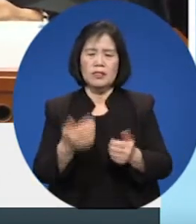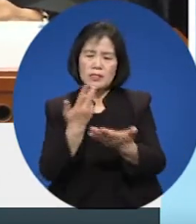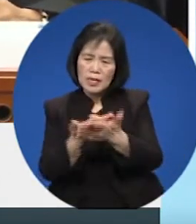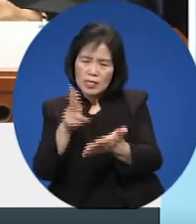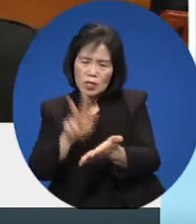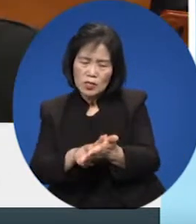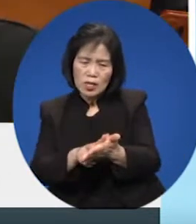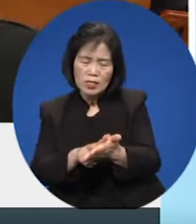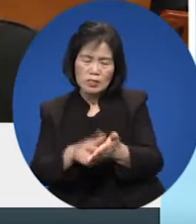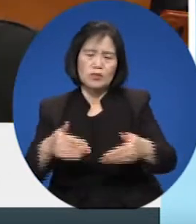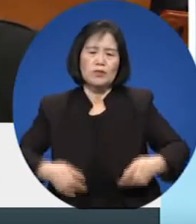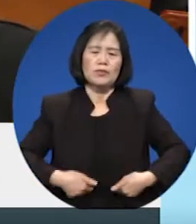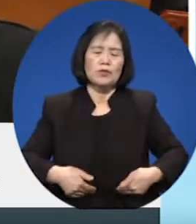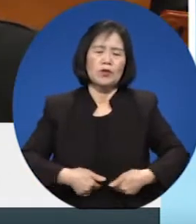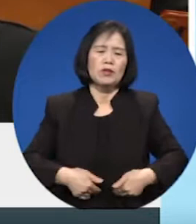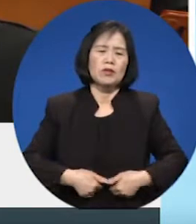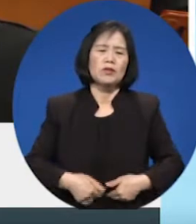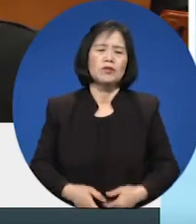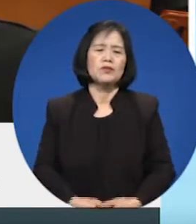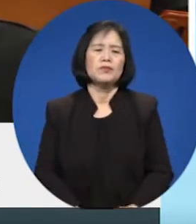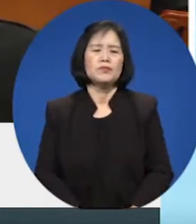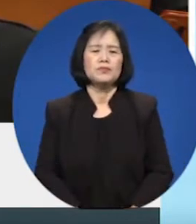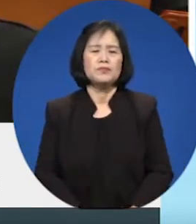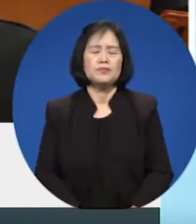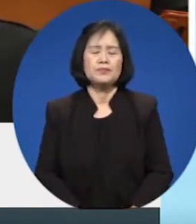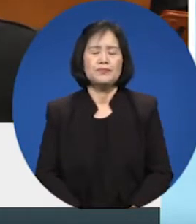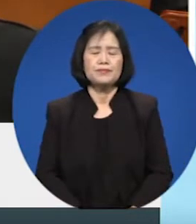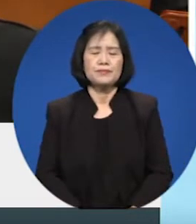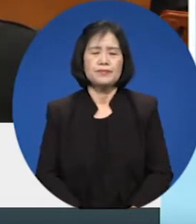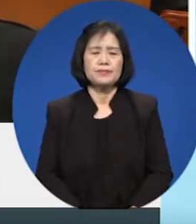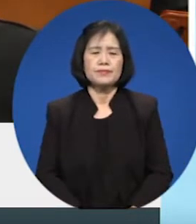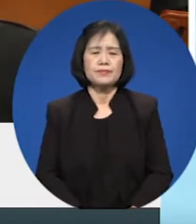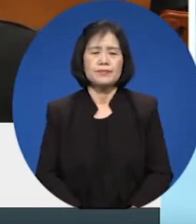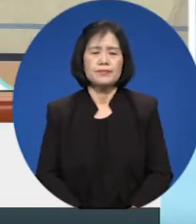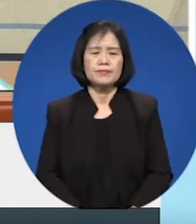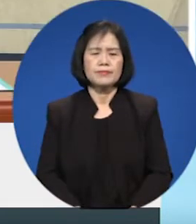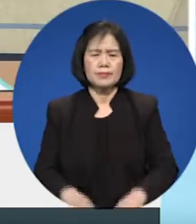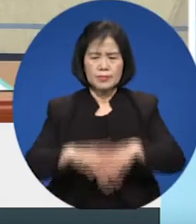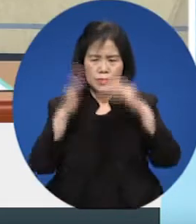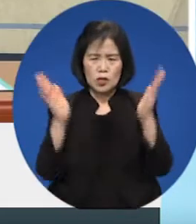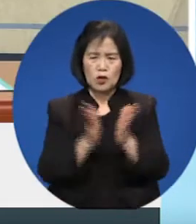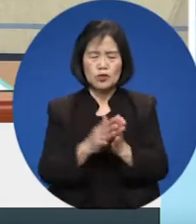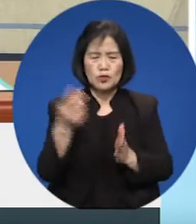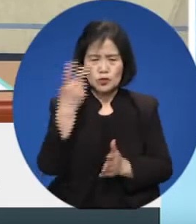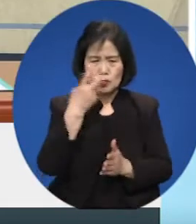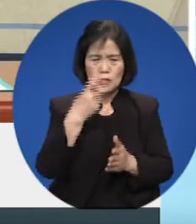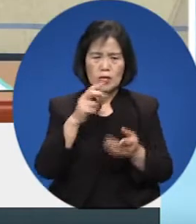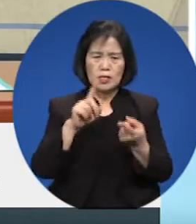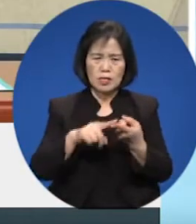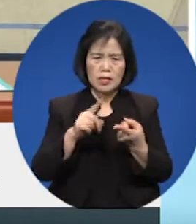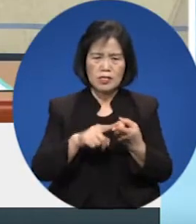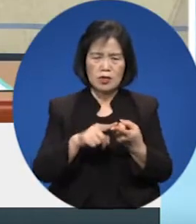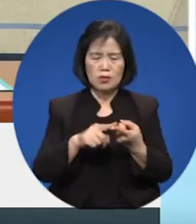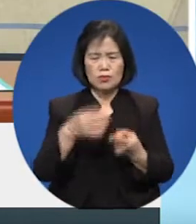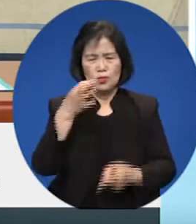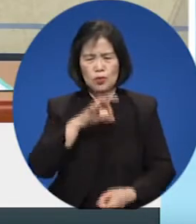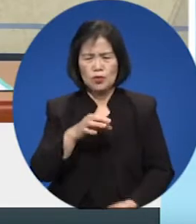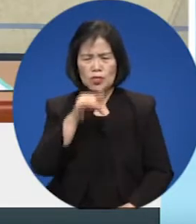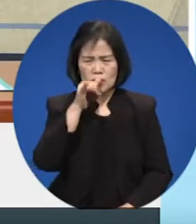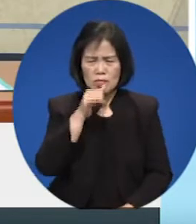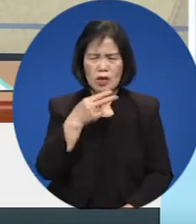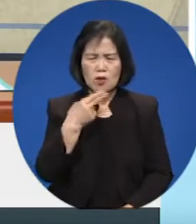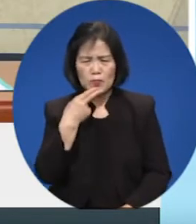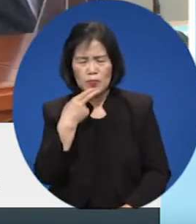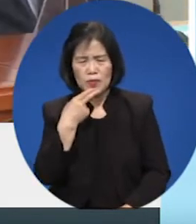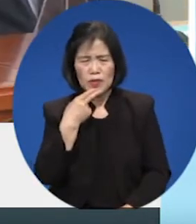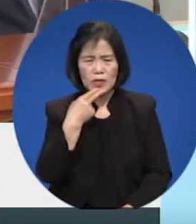측면들이 분명히 필요할 거라고 저는 보기 뭐 지금 인제 뭐 전수조사를 가에 대해서 이게 중 비효율적인 약 효율적인 야 를